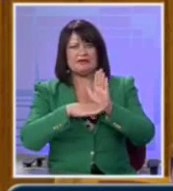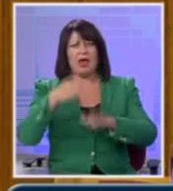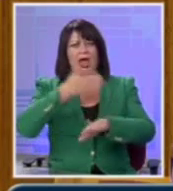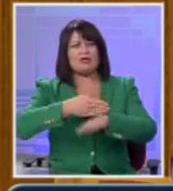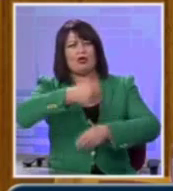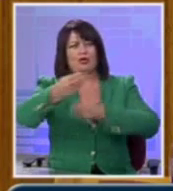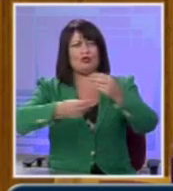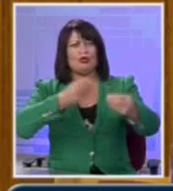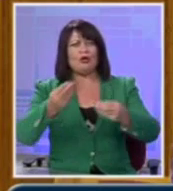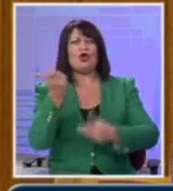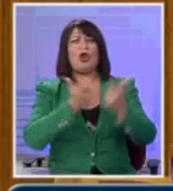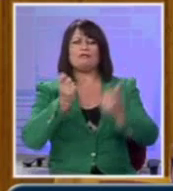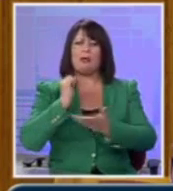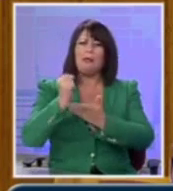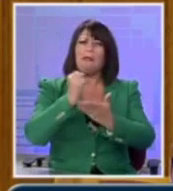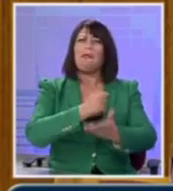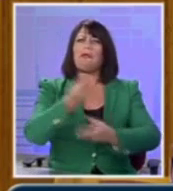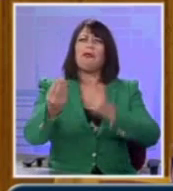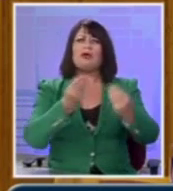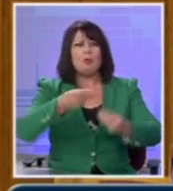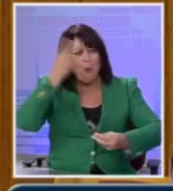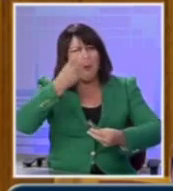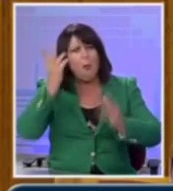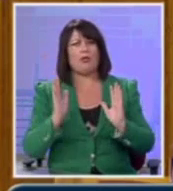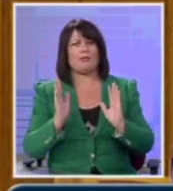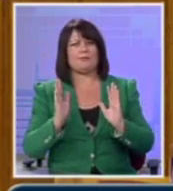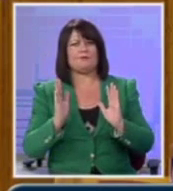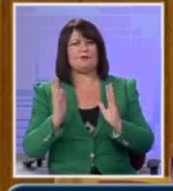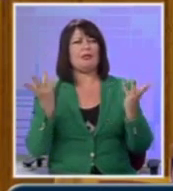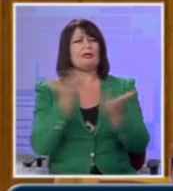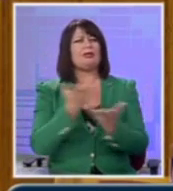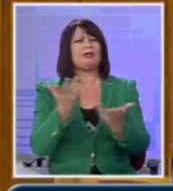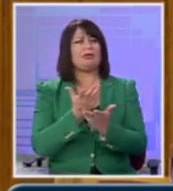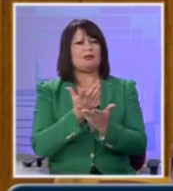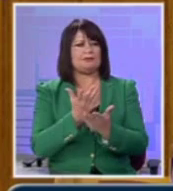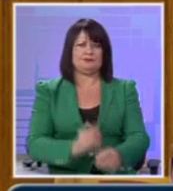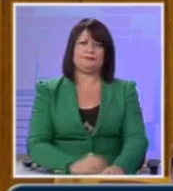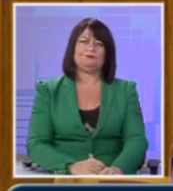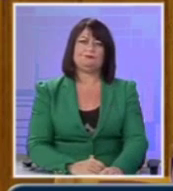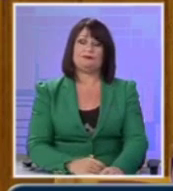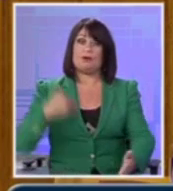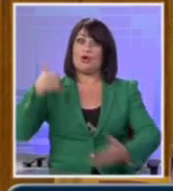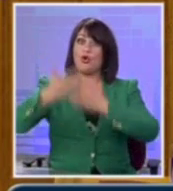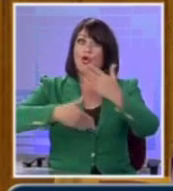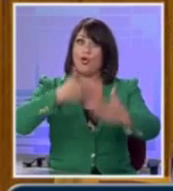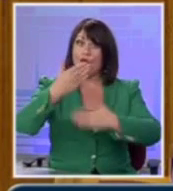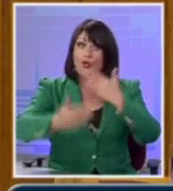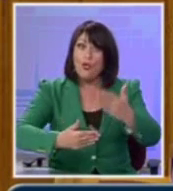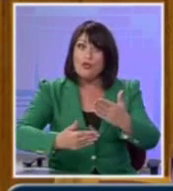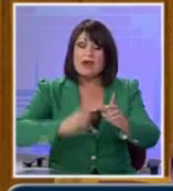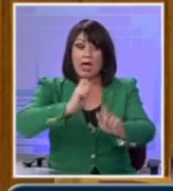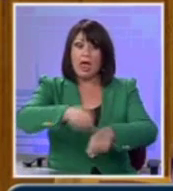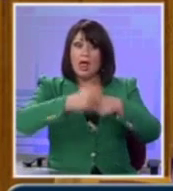εγκυοδοσία, δίνει χρηματοδότηση σε όποιον θέλει, με πλήρη αδιαφάνεια. Για δεκαετίες το σύστημα παραγωγής